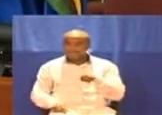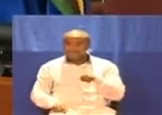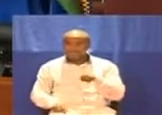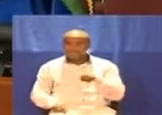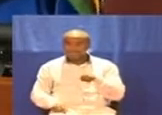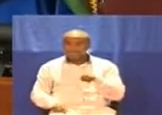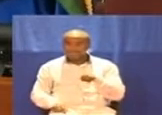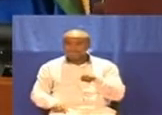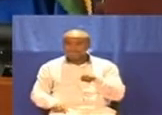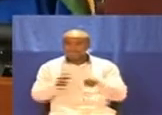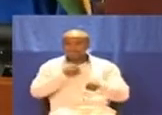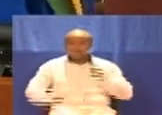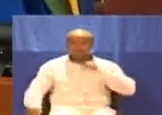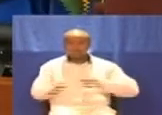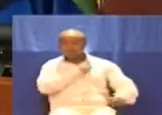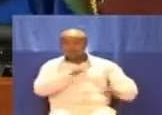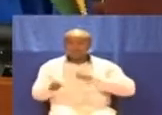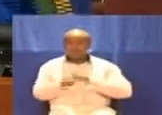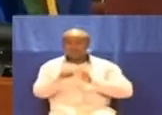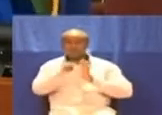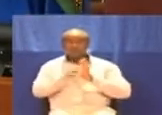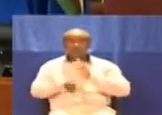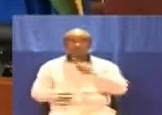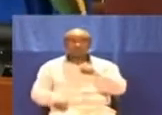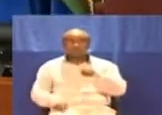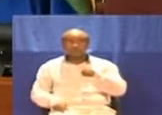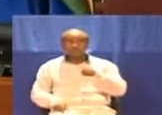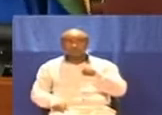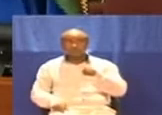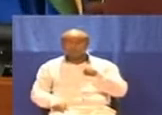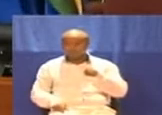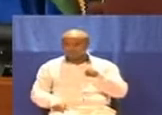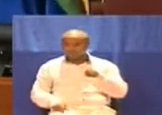Tutakuwa na magwaride na utaratibu tutawaeleza itakavyokuwa.